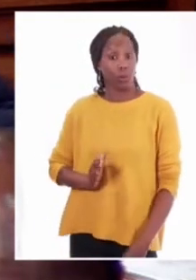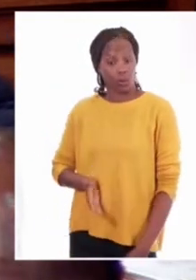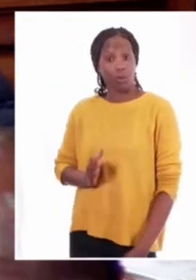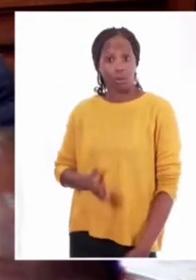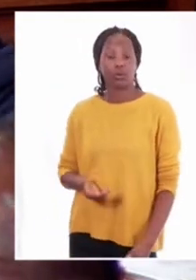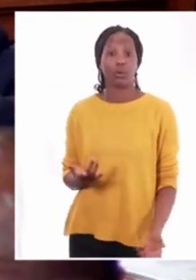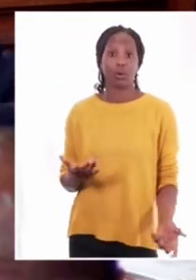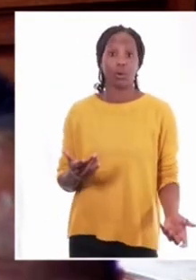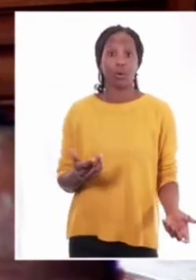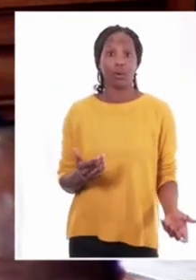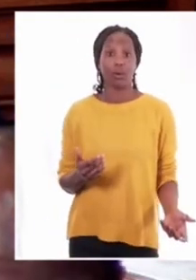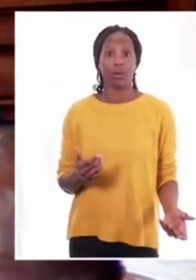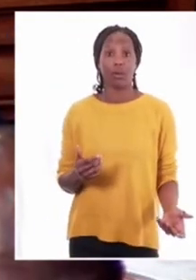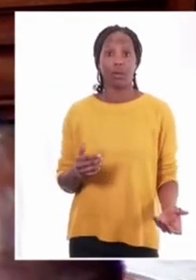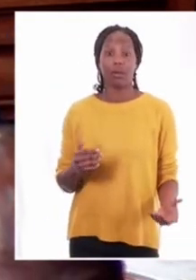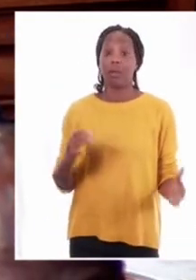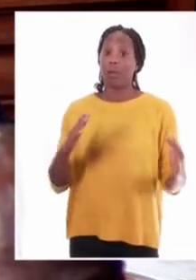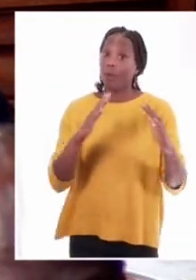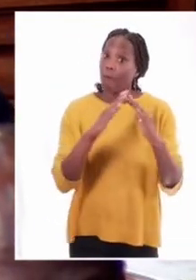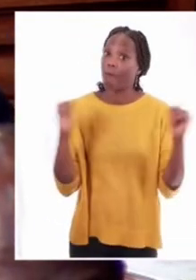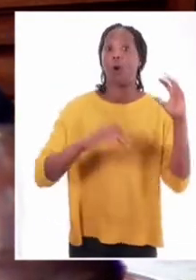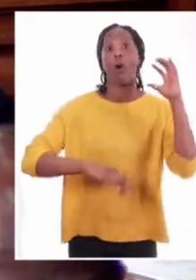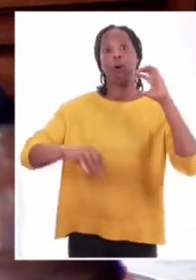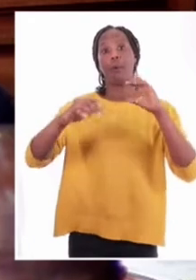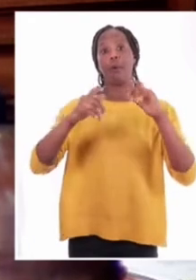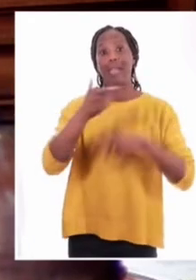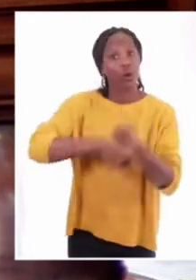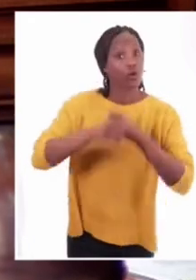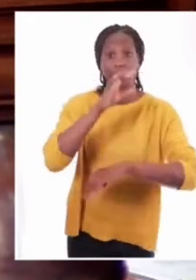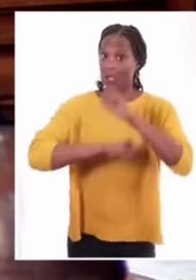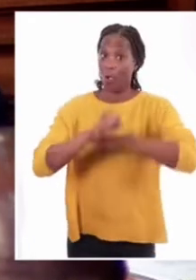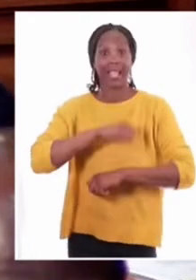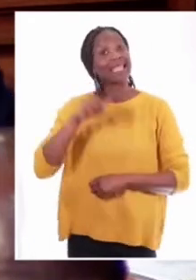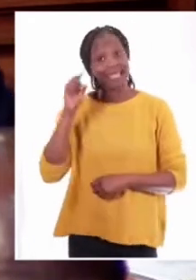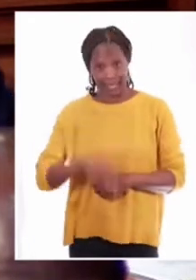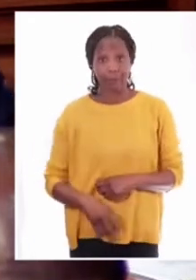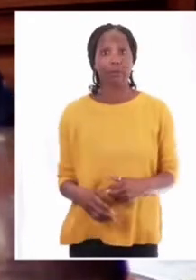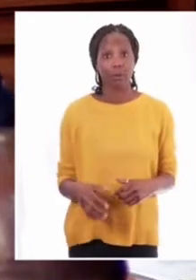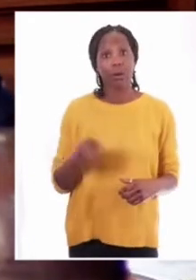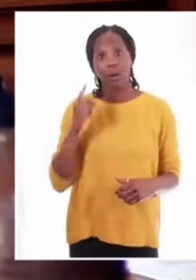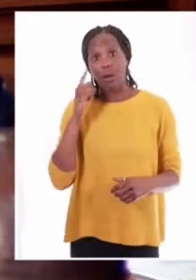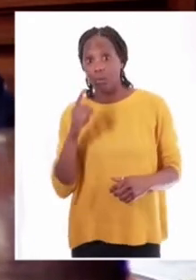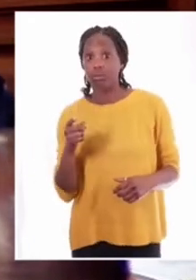se doter d'un forum économique pour prendre le pouls